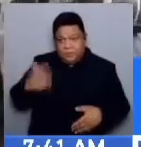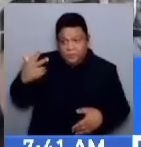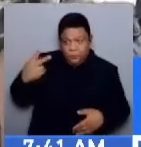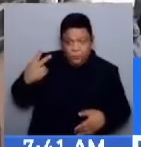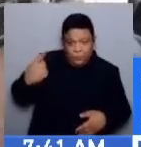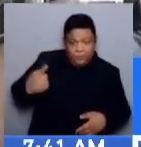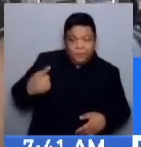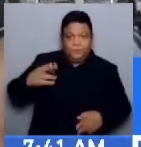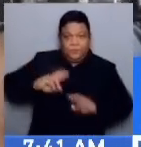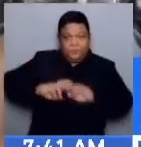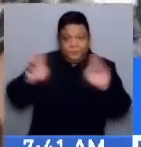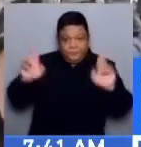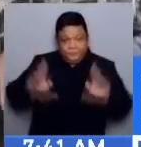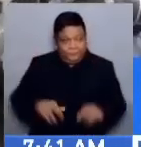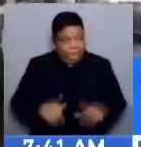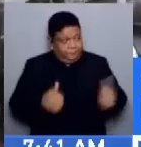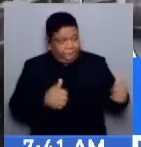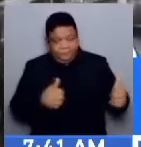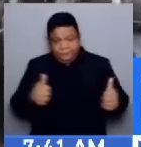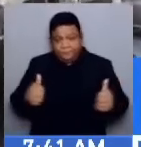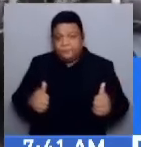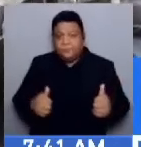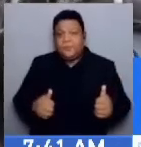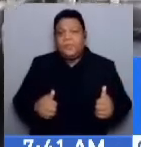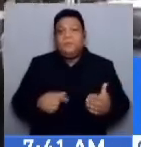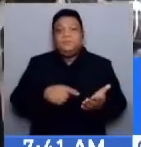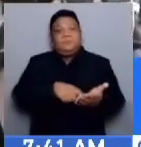Opo! Okay. Show me!